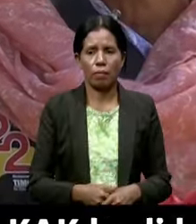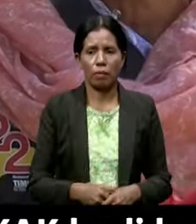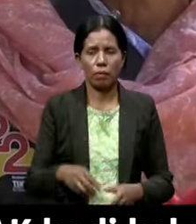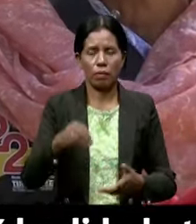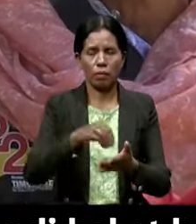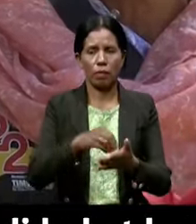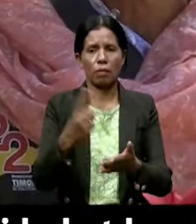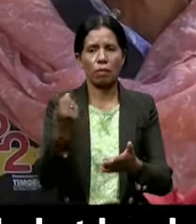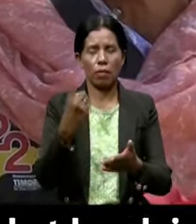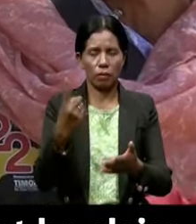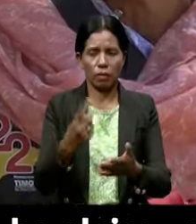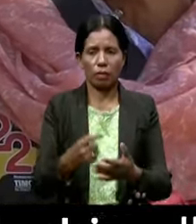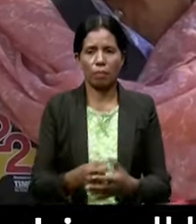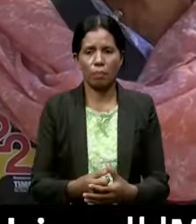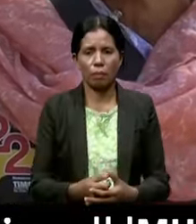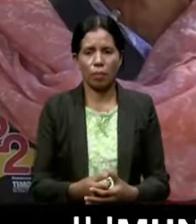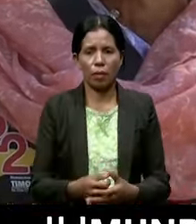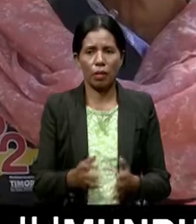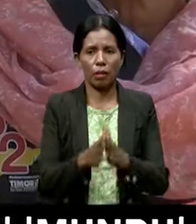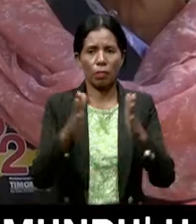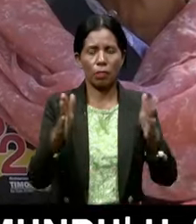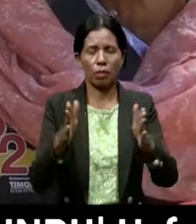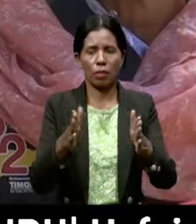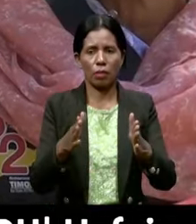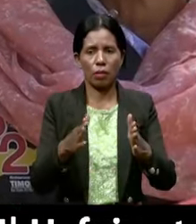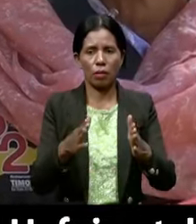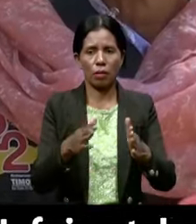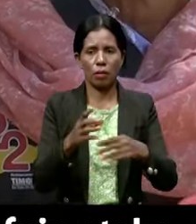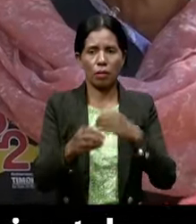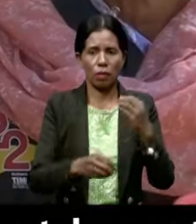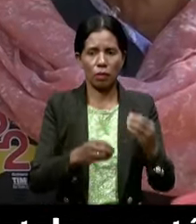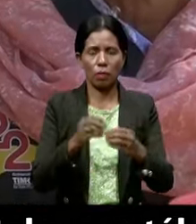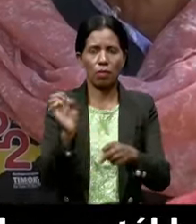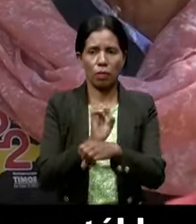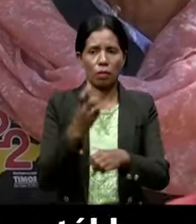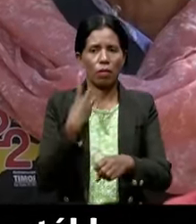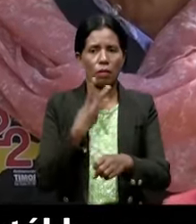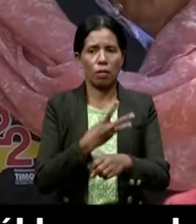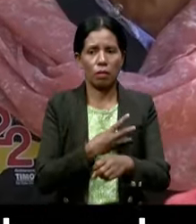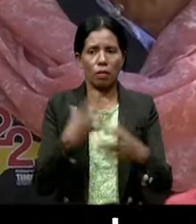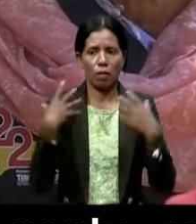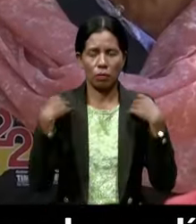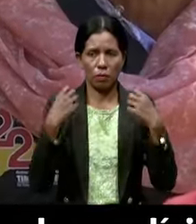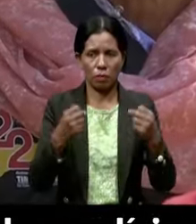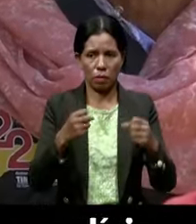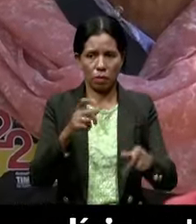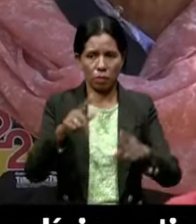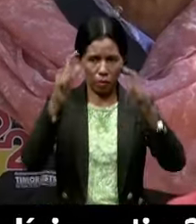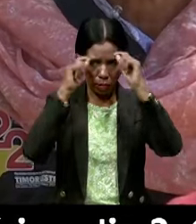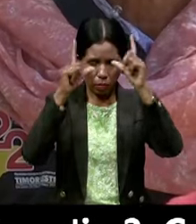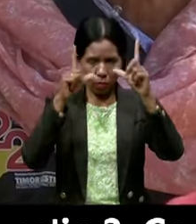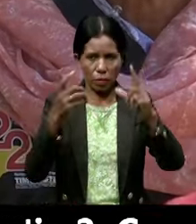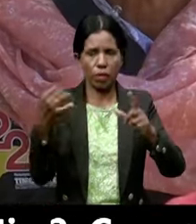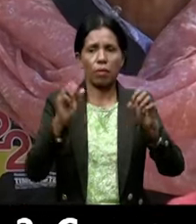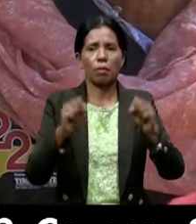manten bot liu tan, atu ba kon ba inkuni me ita nian, atu ha forsa sa anti moruan sira bele servisu,